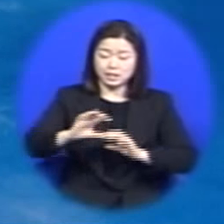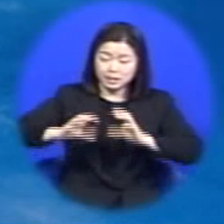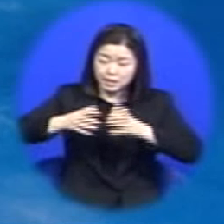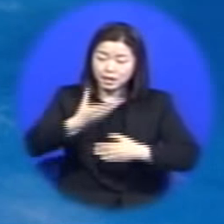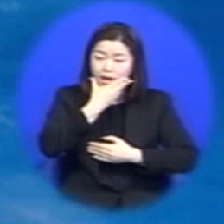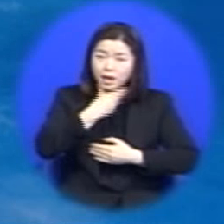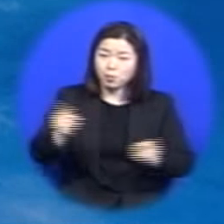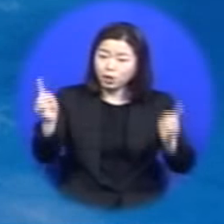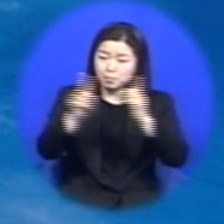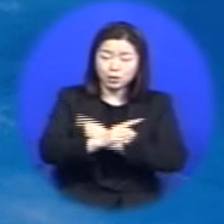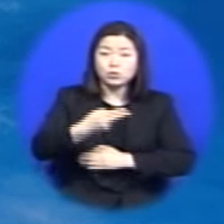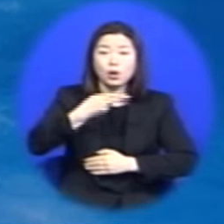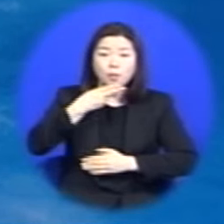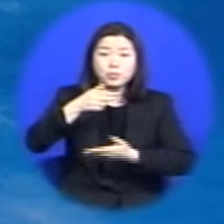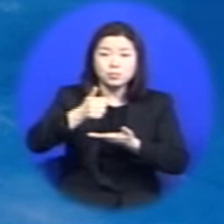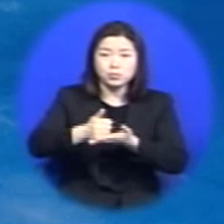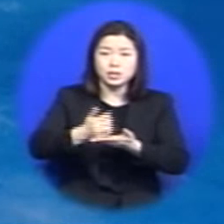분이 예수님이십니까?